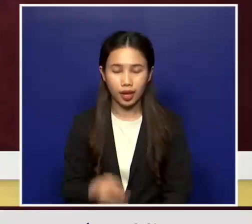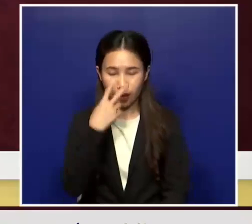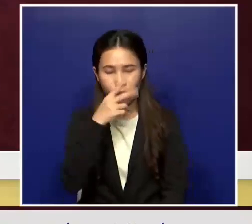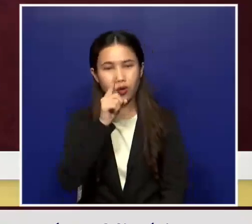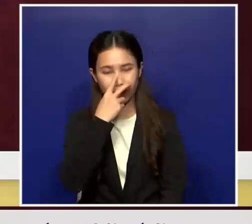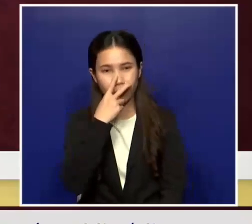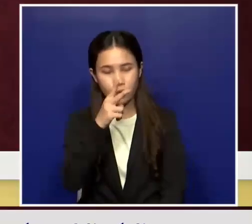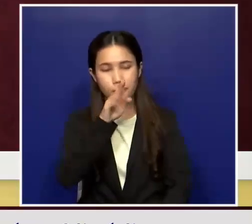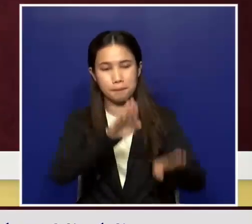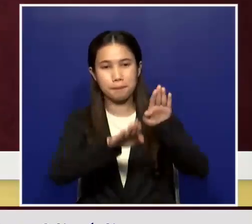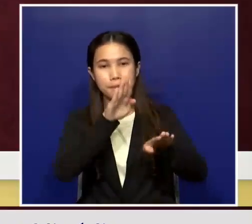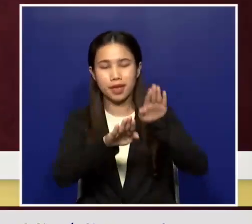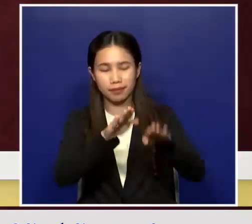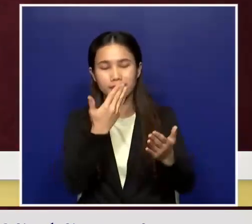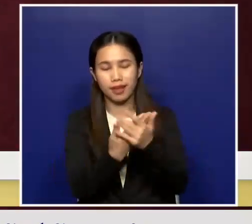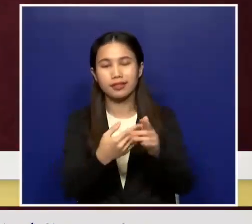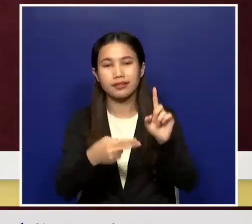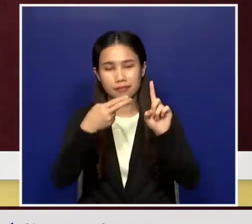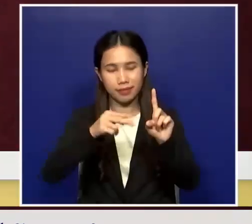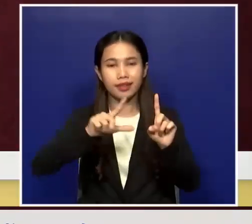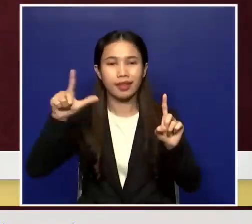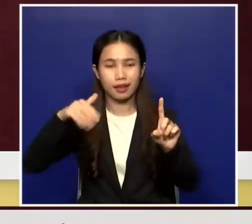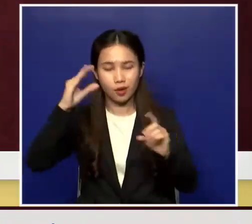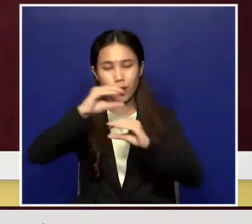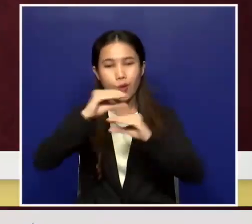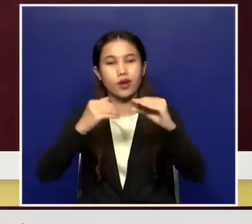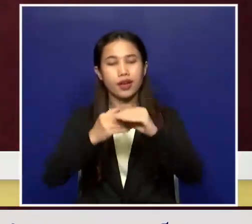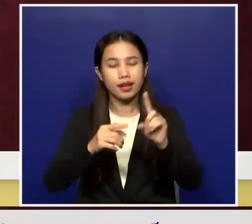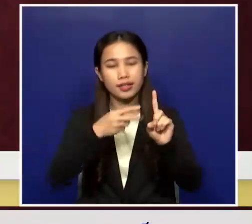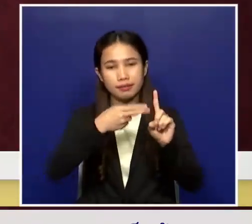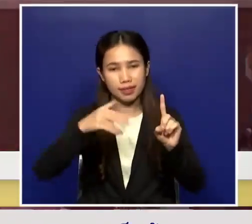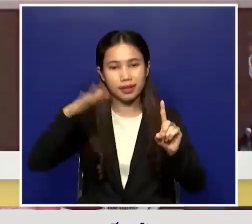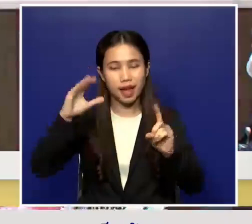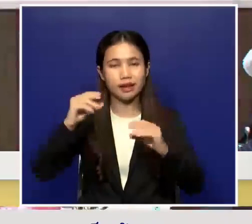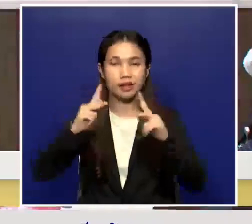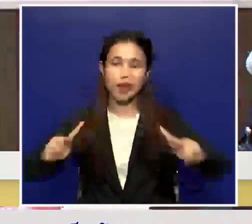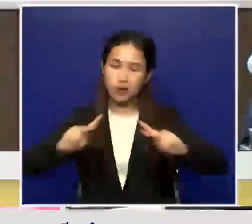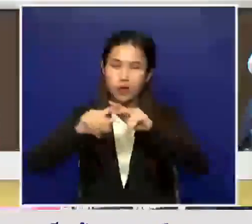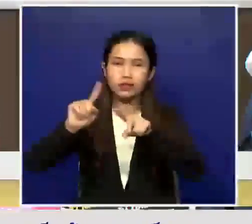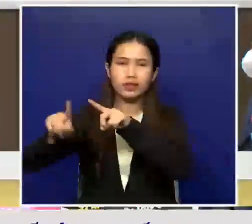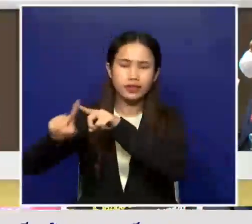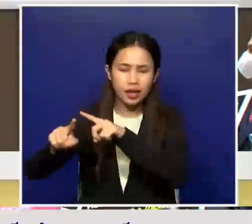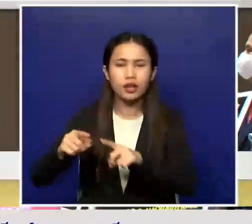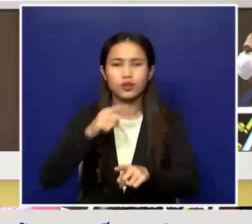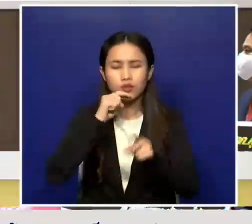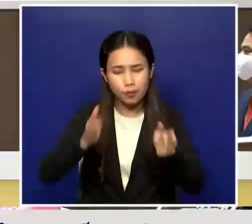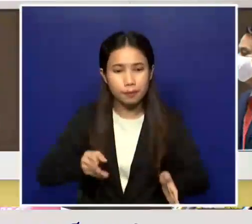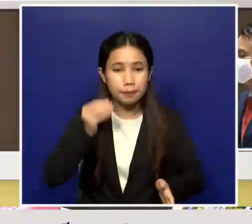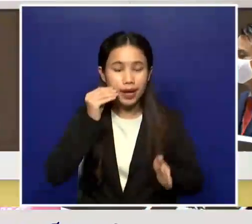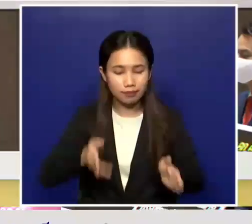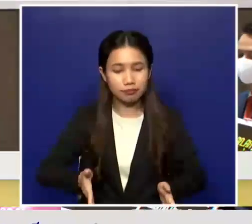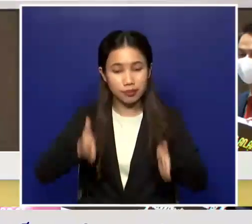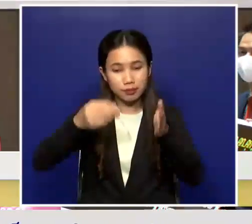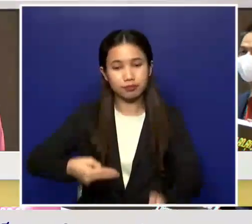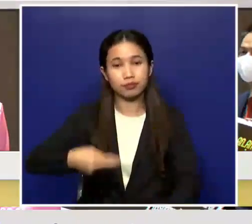นี่คู่เทียบระดับหมื่นล้านโครงการหมื่นล้านหลายกระทรวงอยู่ทาวน์เฮ้าส์นะ2ชั้นนะ